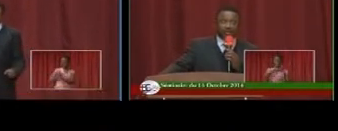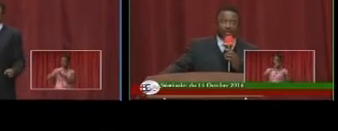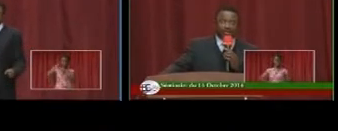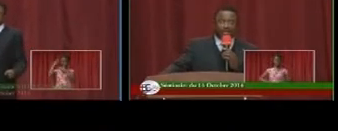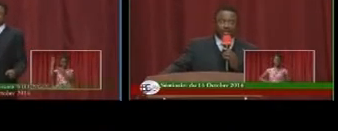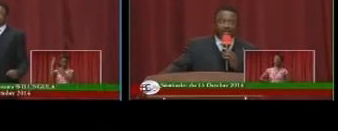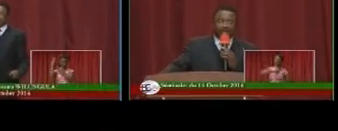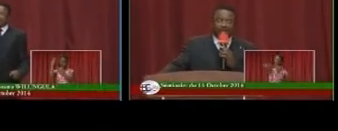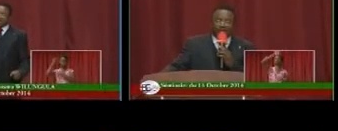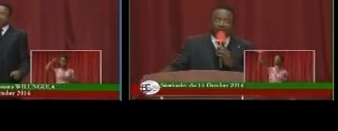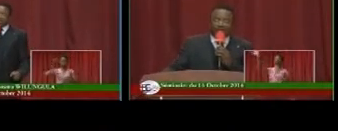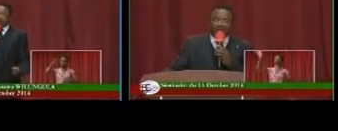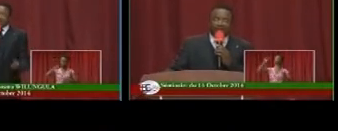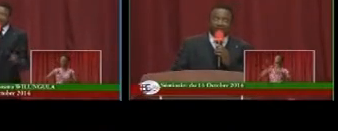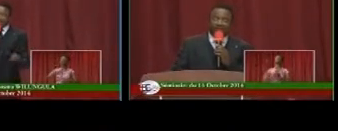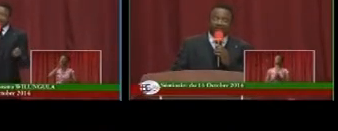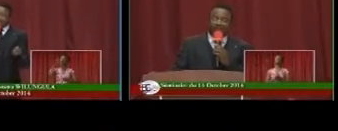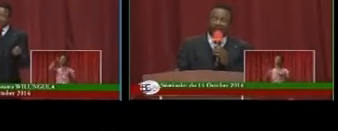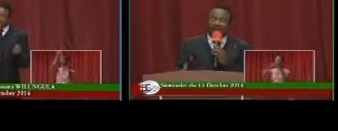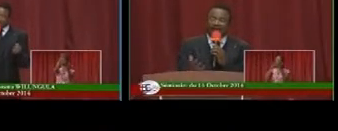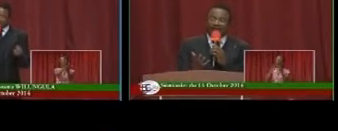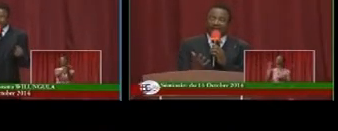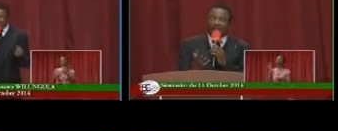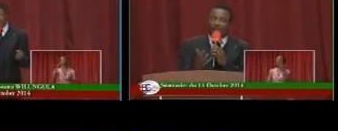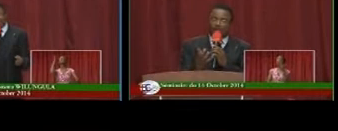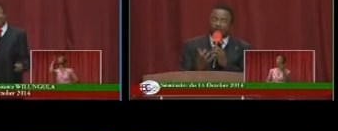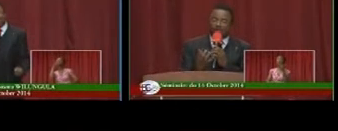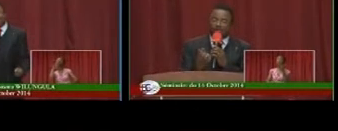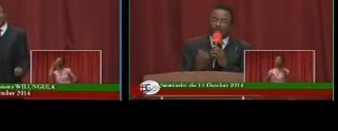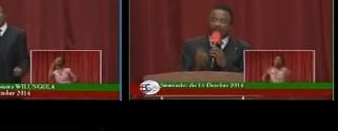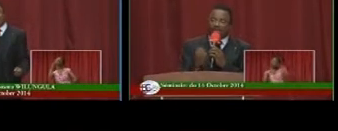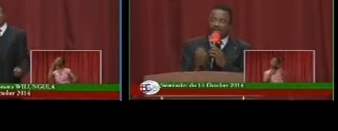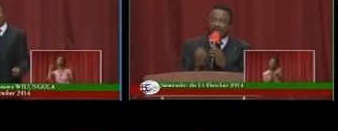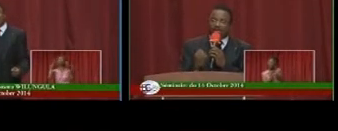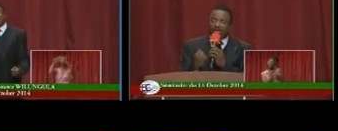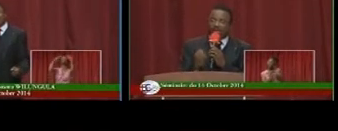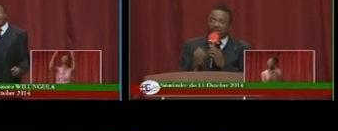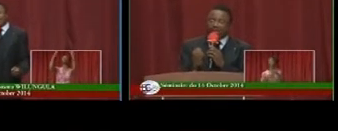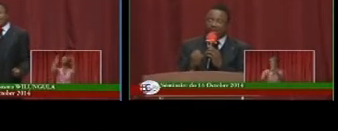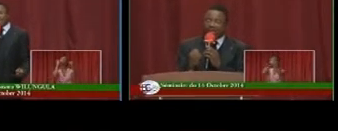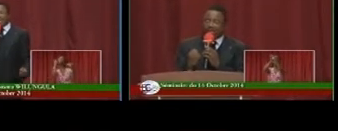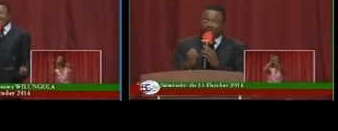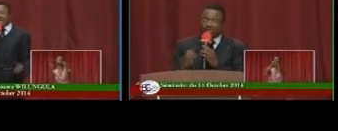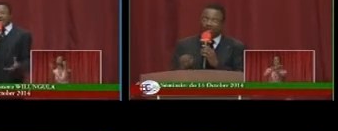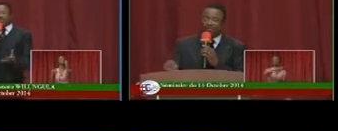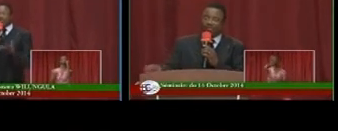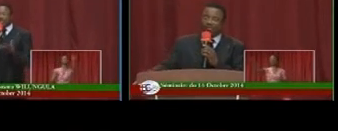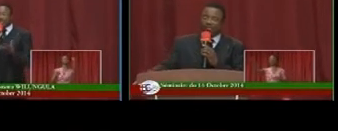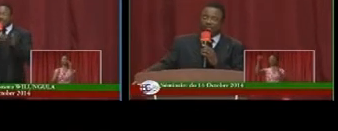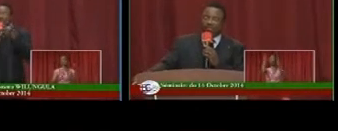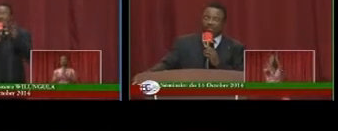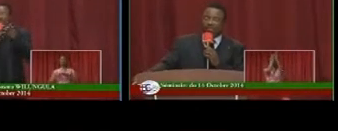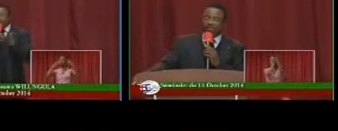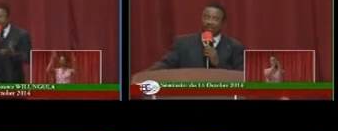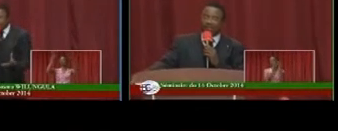a appelé à l'époque les pères de l'église. C'était des prêtres, enfin des évêques, qui ont pris l'église en main. Et